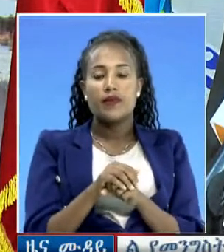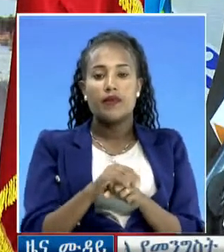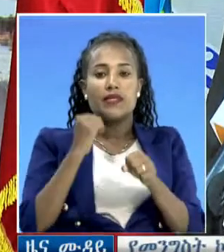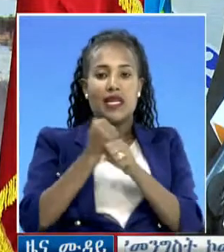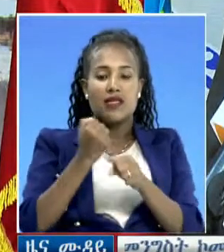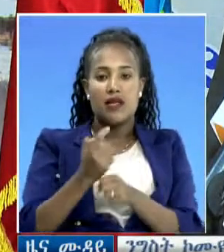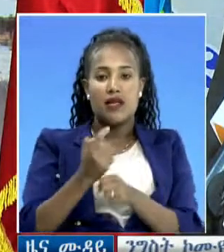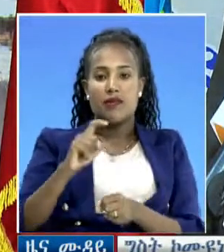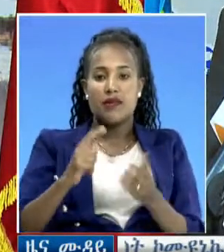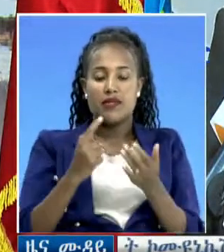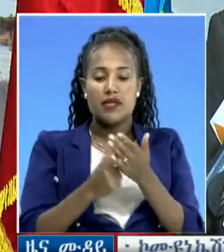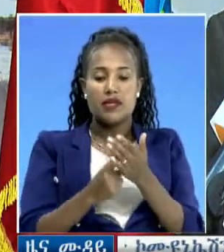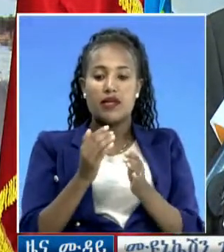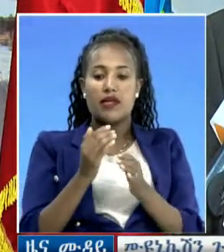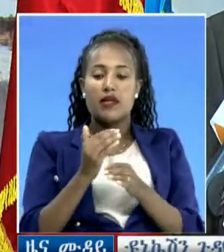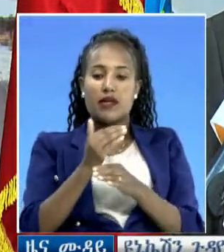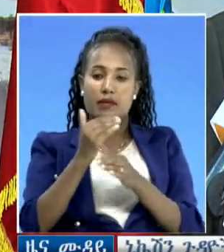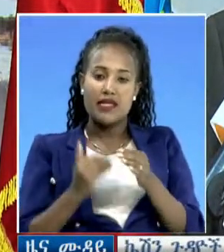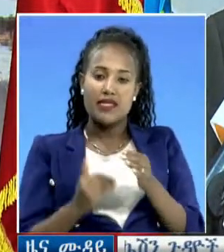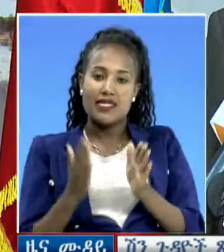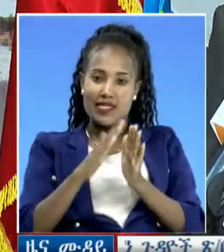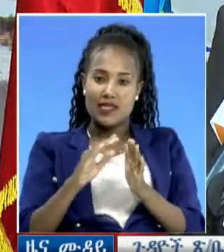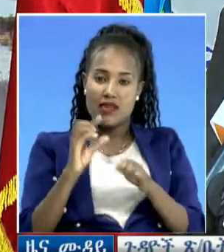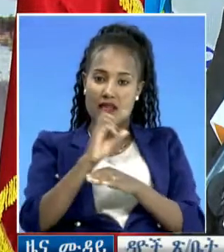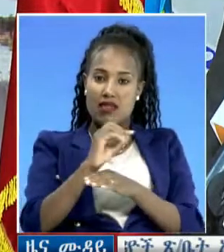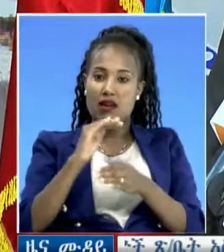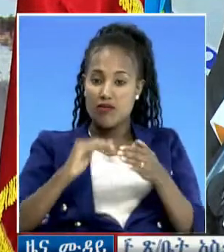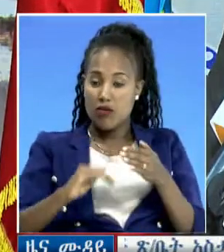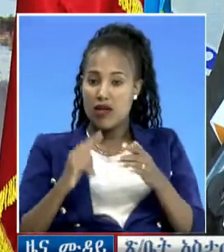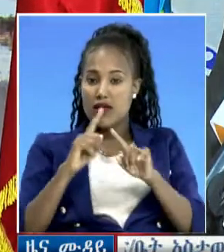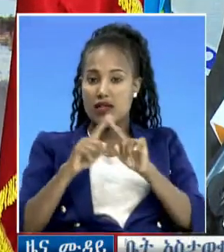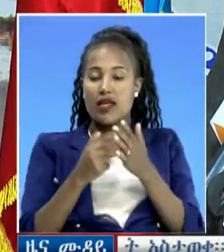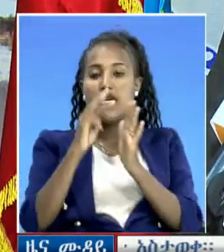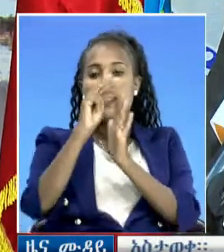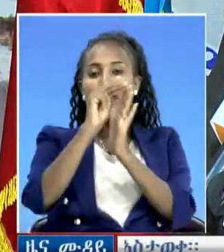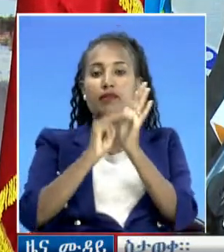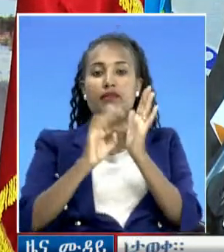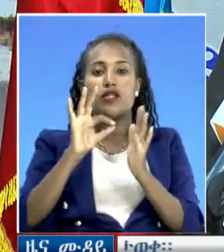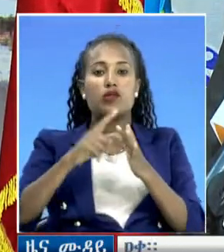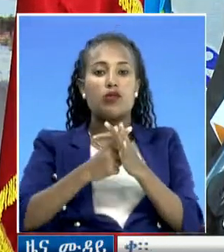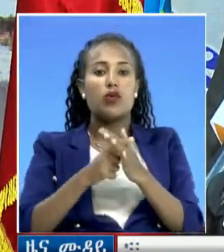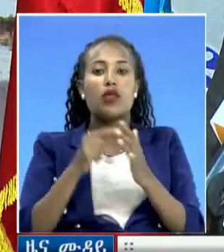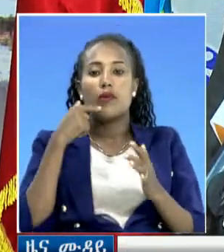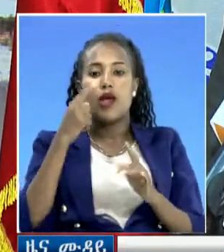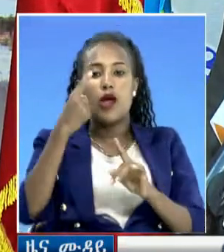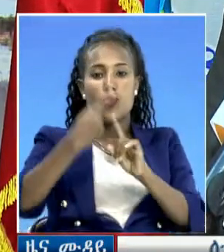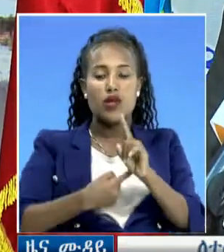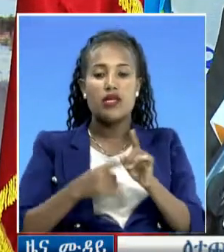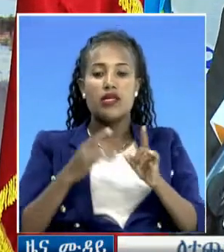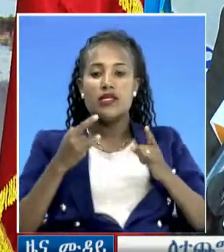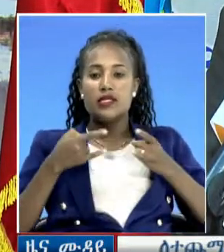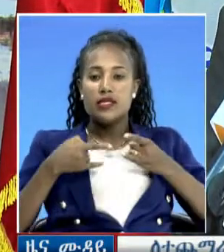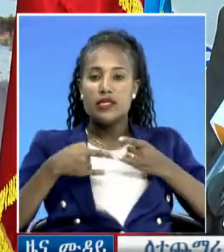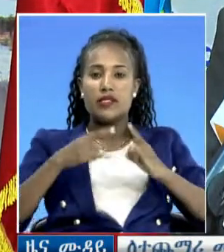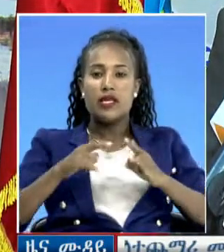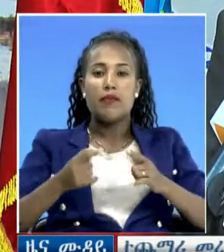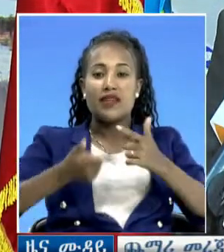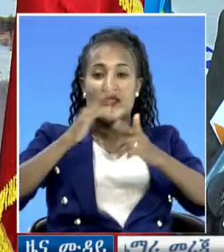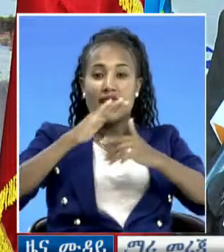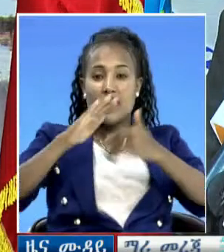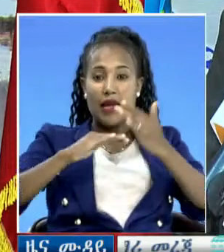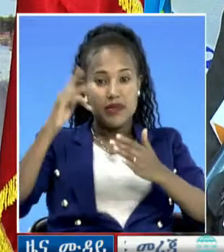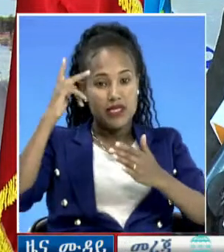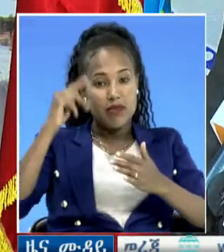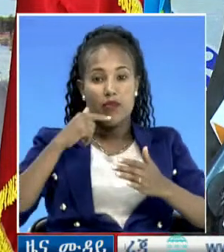መስራት ስለነበረበት በዚህ ቅድመ ዝግጅት ምክንያት ትንሽ ቀን ተገፍቷል። ነገር ግን አሁን ጥቅምት 9 ጀምሮ የተባለው የአንድ ወር ዘመቻ ግን ምክትል ጠቅላይ ሚኒስትሩ